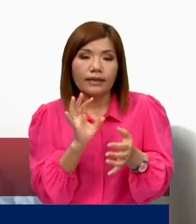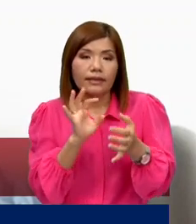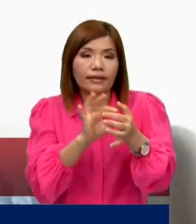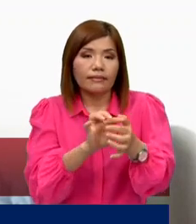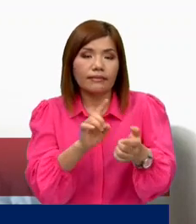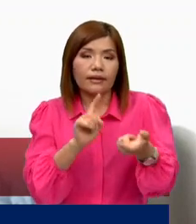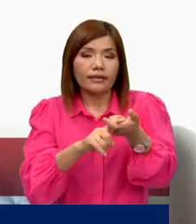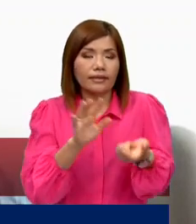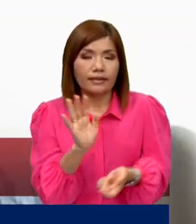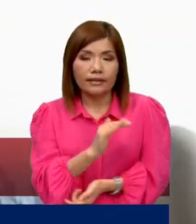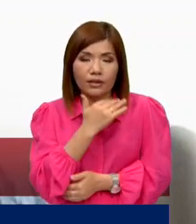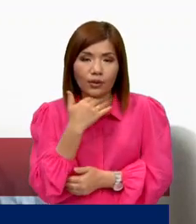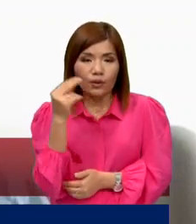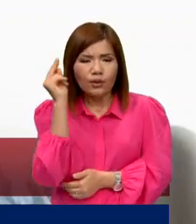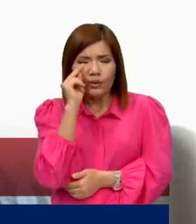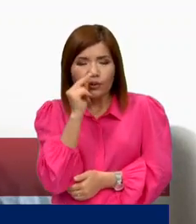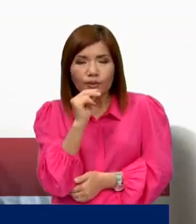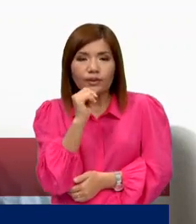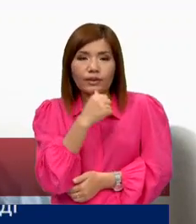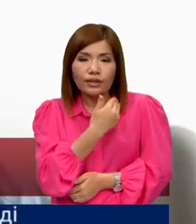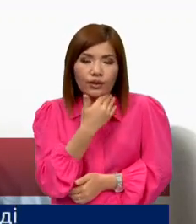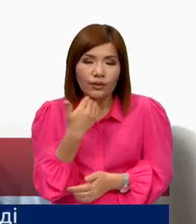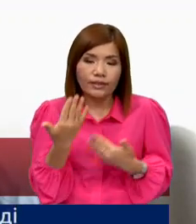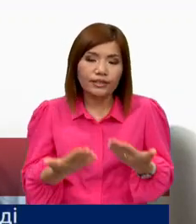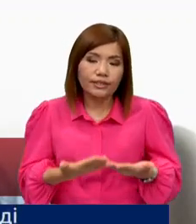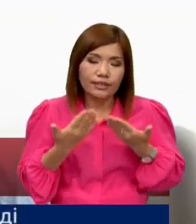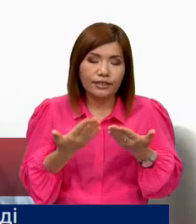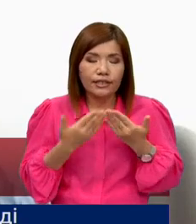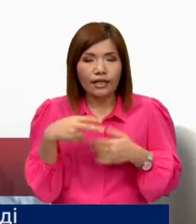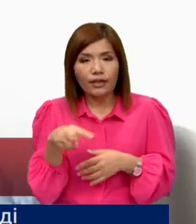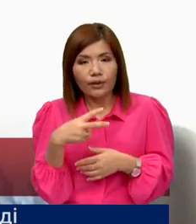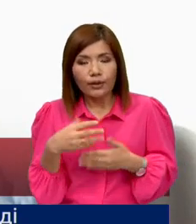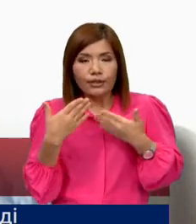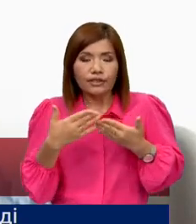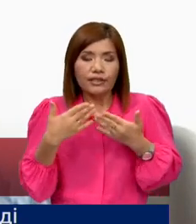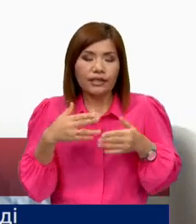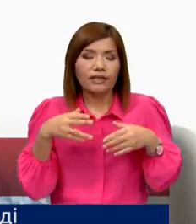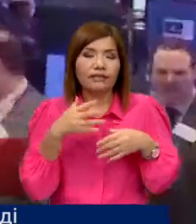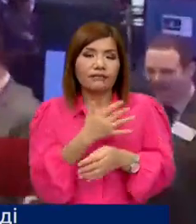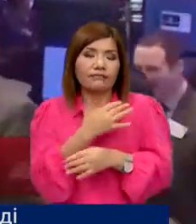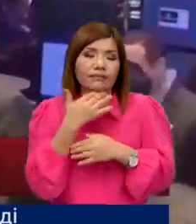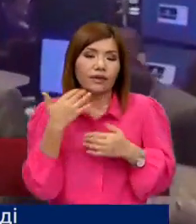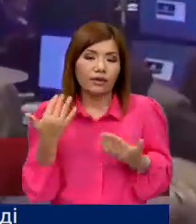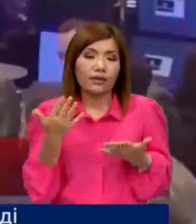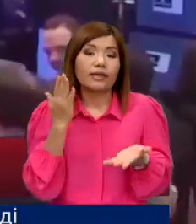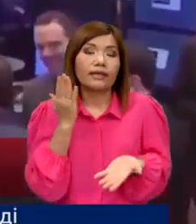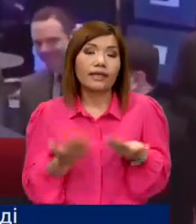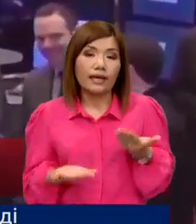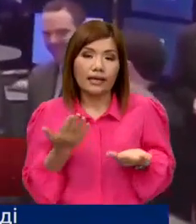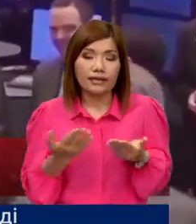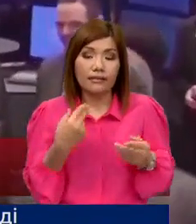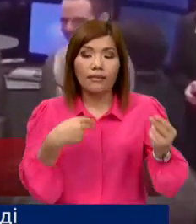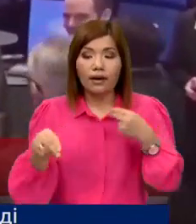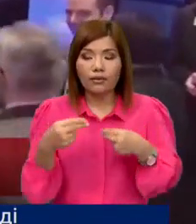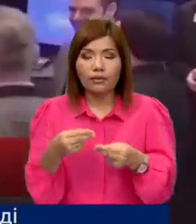еще и с обучением, еще и с чтением какой-то специальной литературы и так далее, и так далее. Если исключить